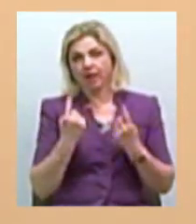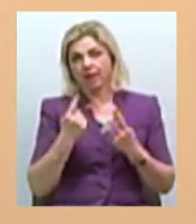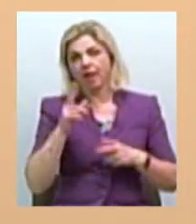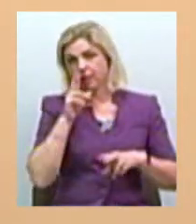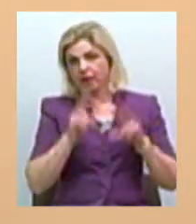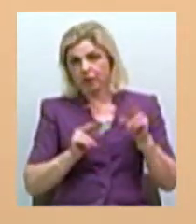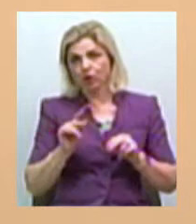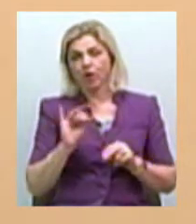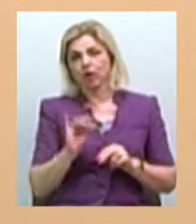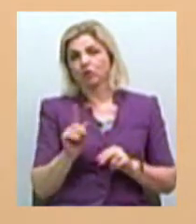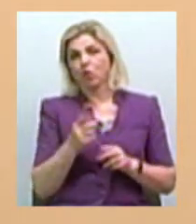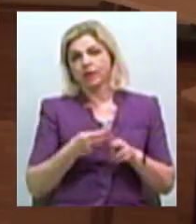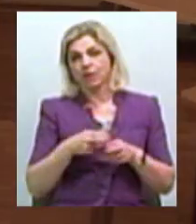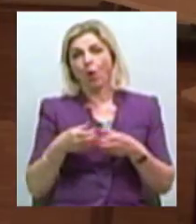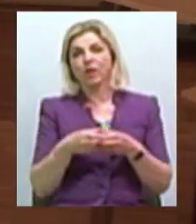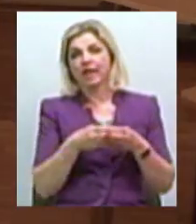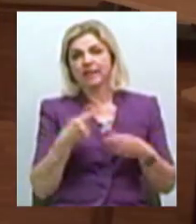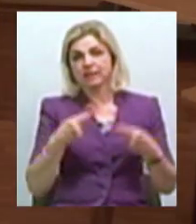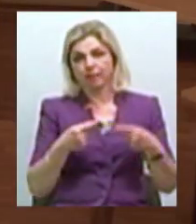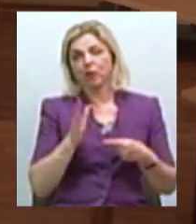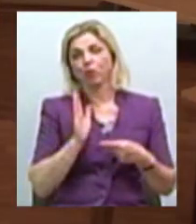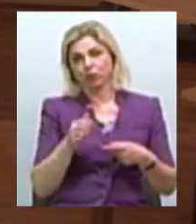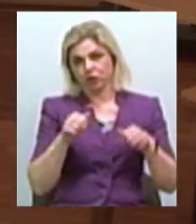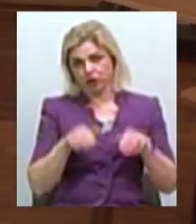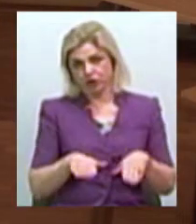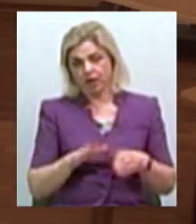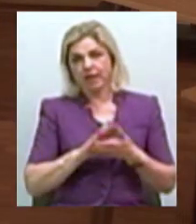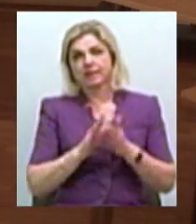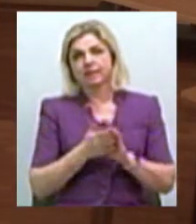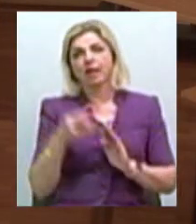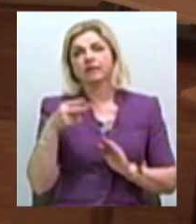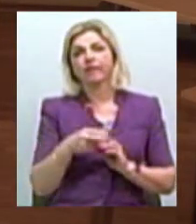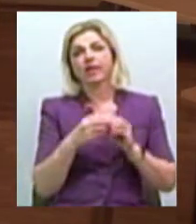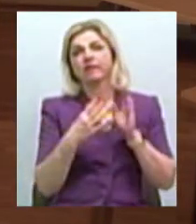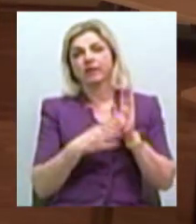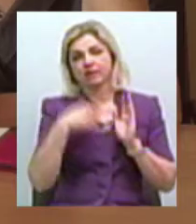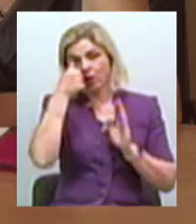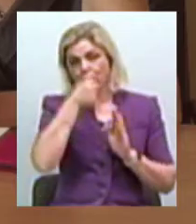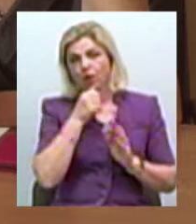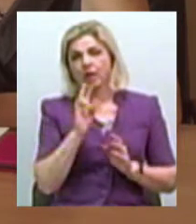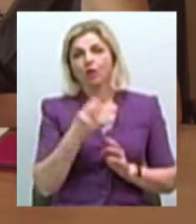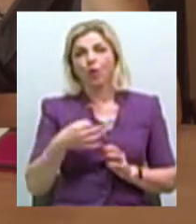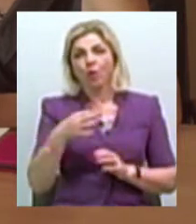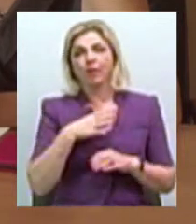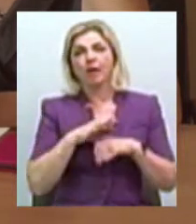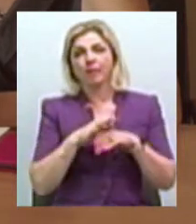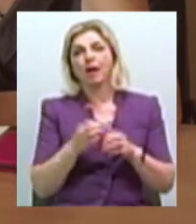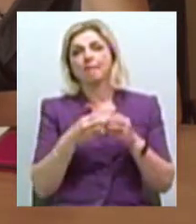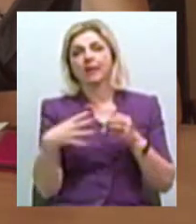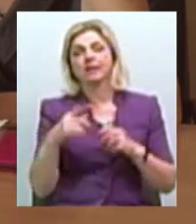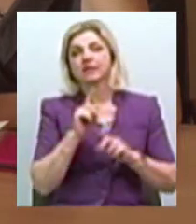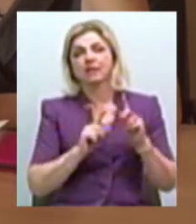що колективний спір буде вирішено. Станом на 1 червня 2019 року в Миколаївській області було проведено 15